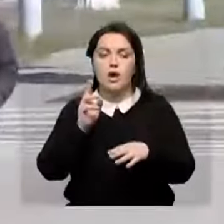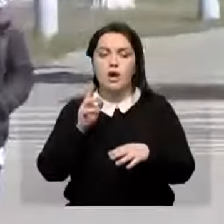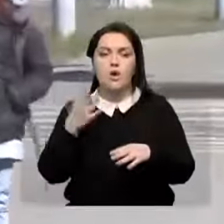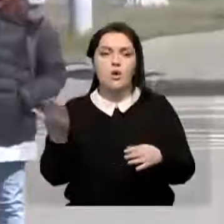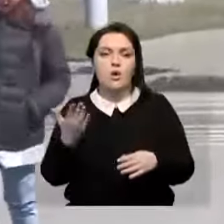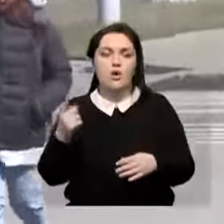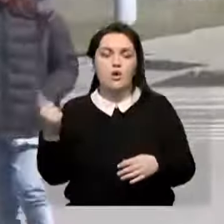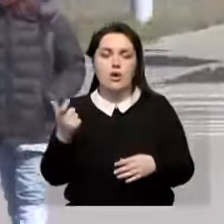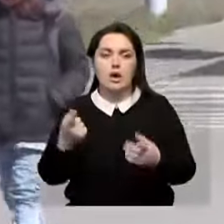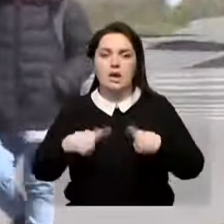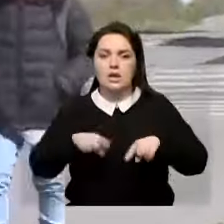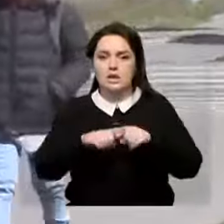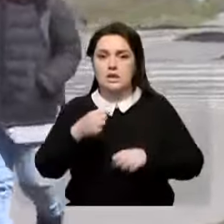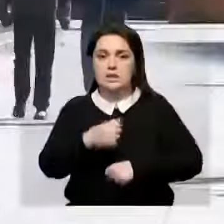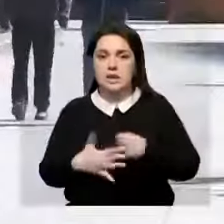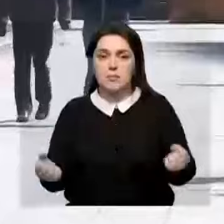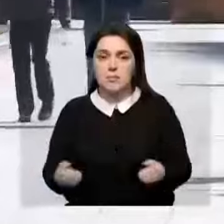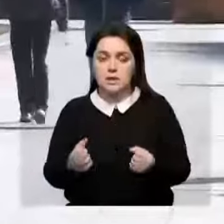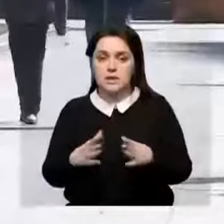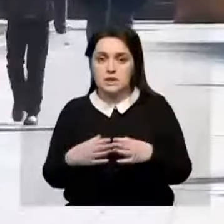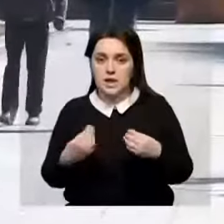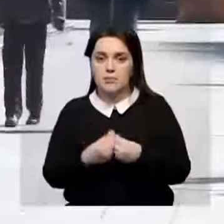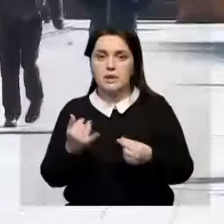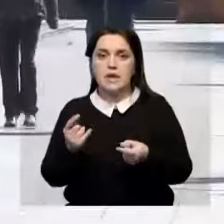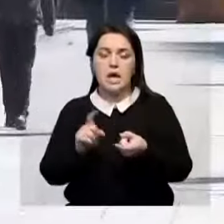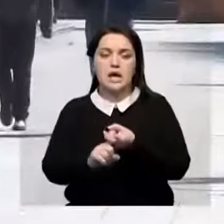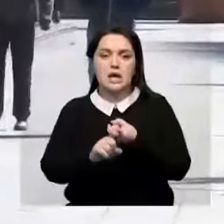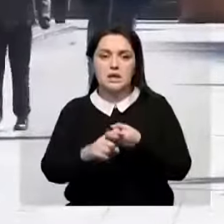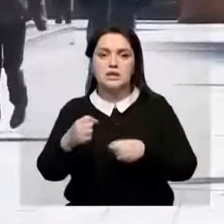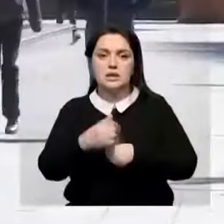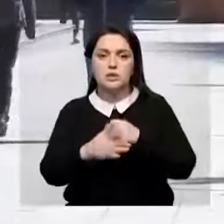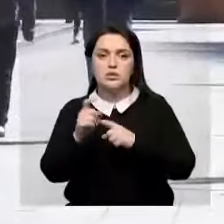таких организаций, как Центр поддержки семьи и контакт-центр